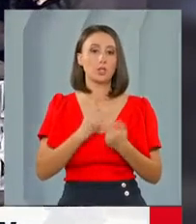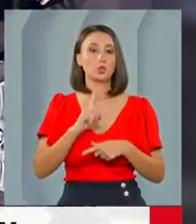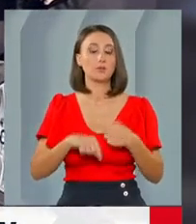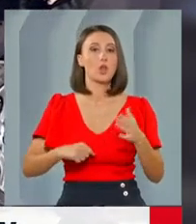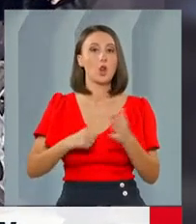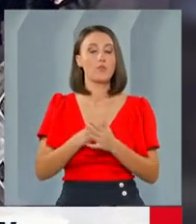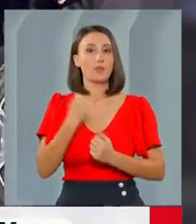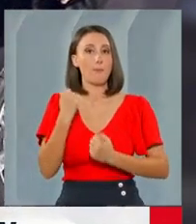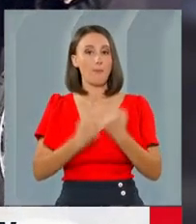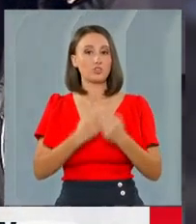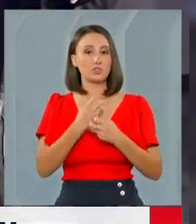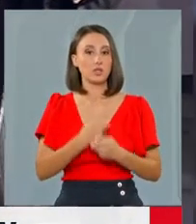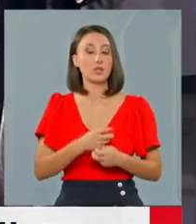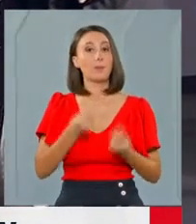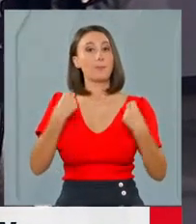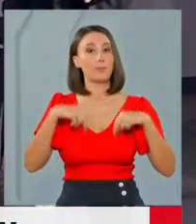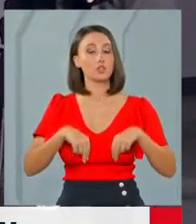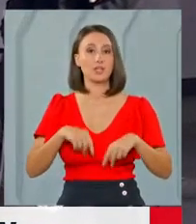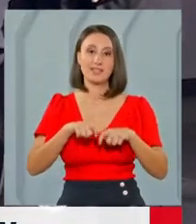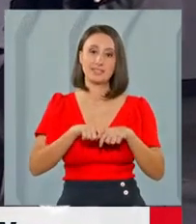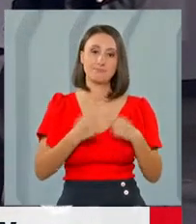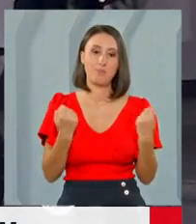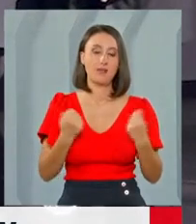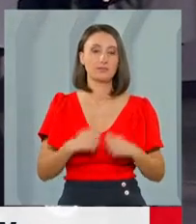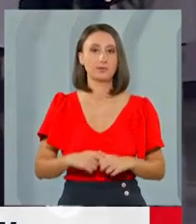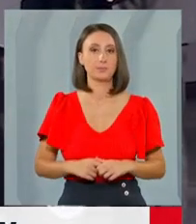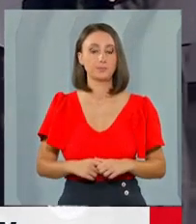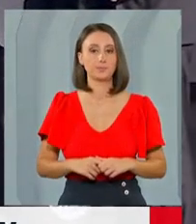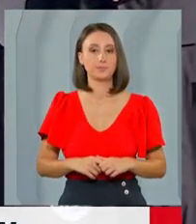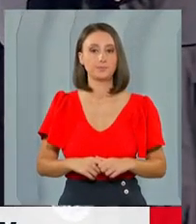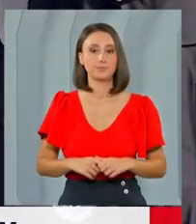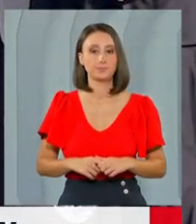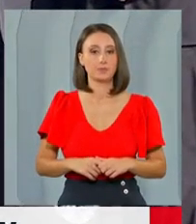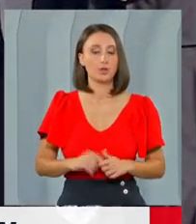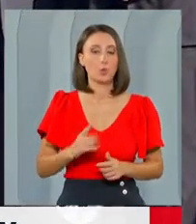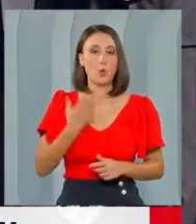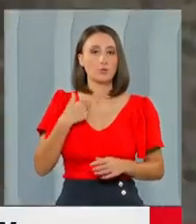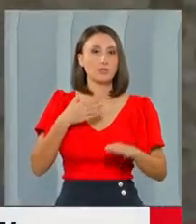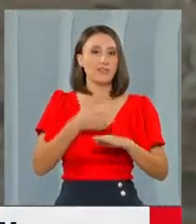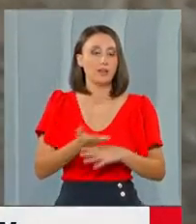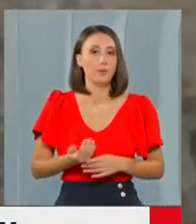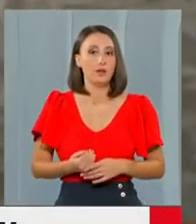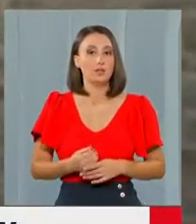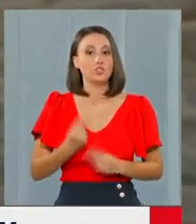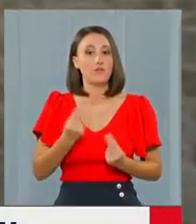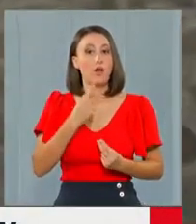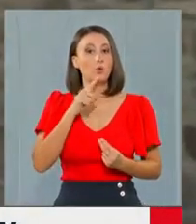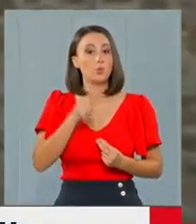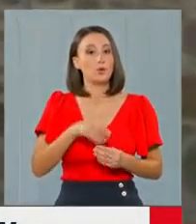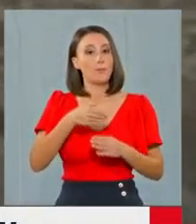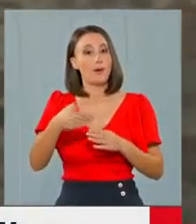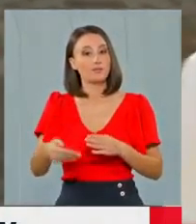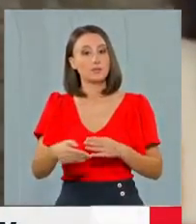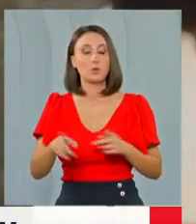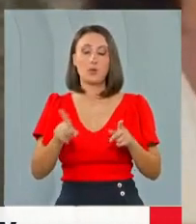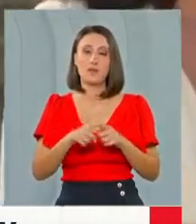ce a lovit mașina a staționată președintele a spart radiatorul autoturismului însă nu au existat victime câteva luni Mai târziu în